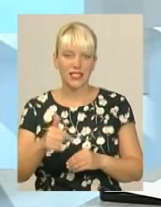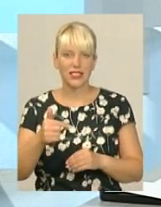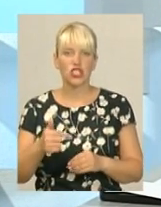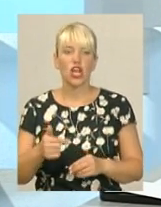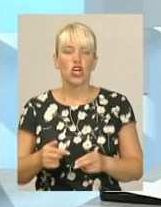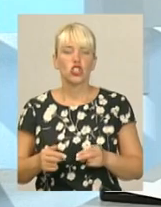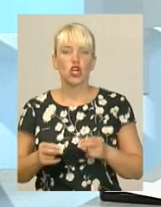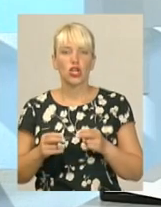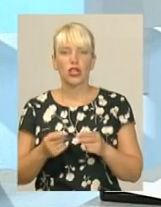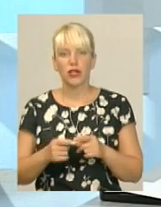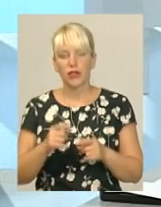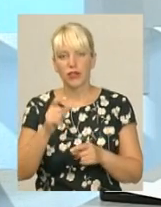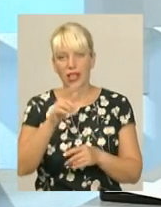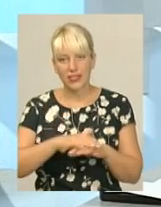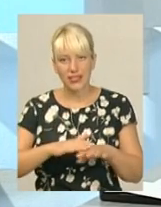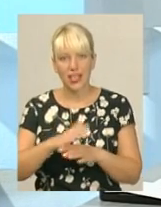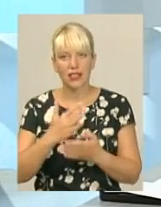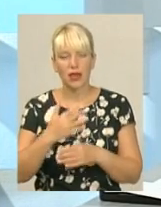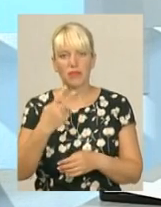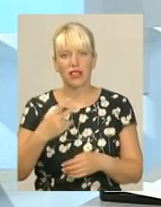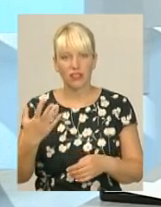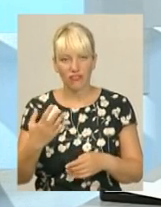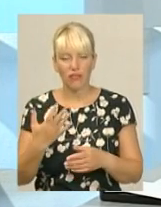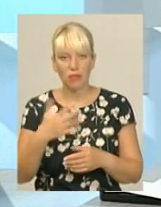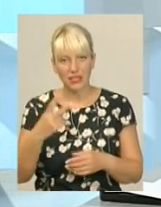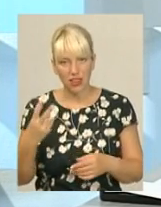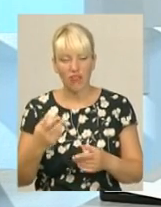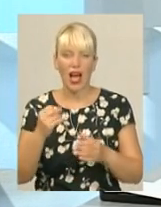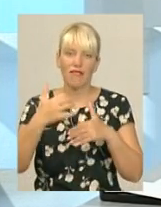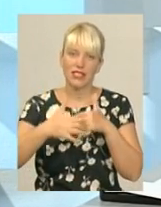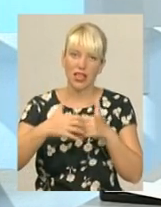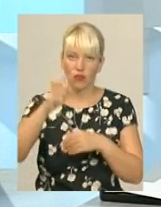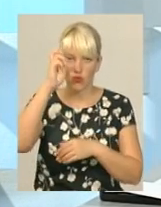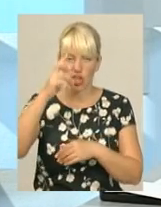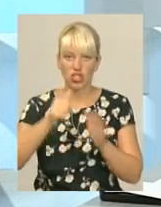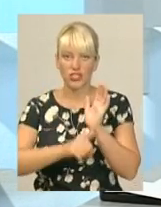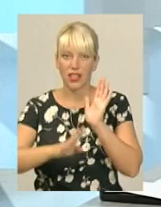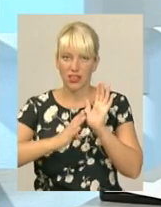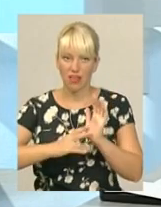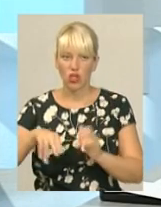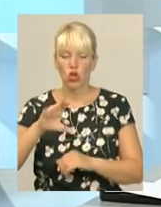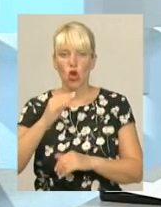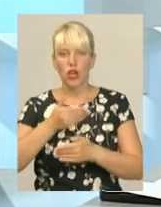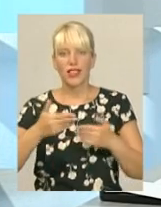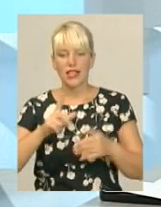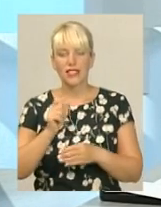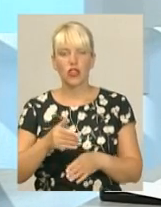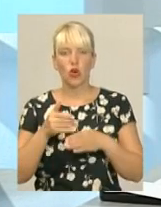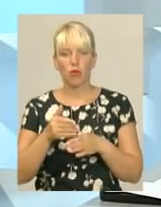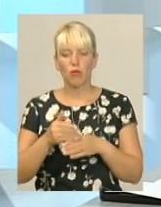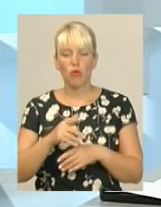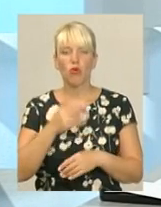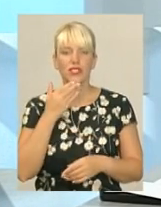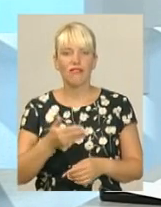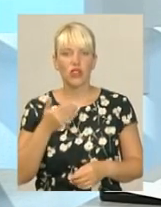злочини. Середньодержавний показник – це 69 злочинів. До нас за допомогою за звітній період